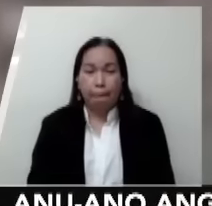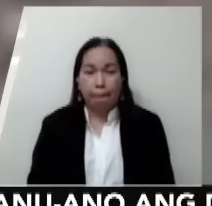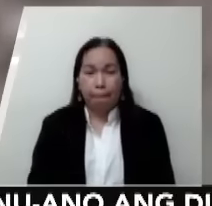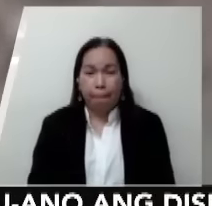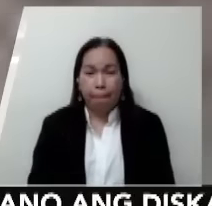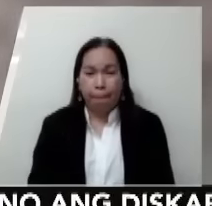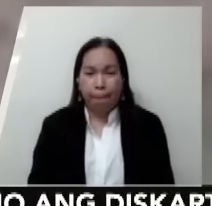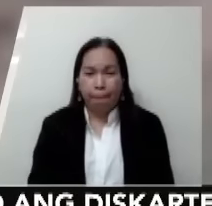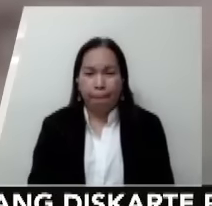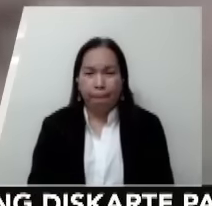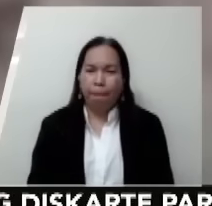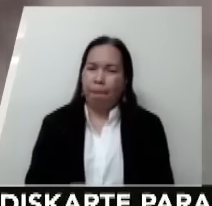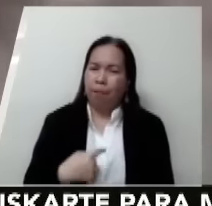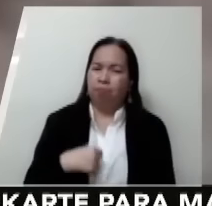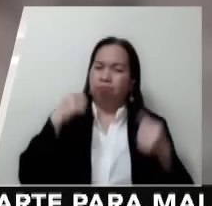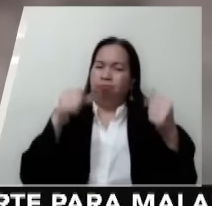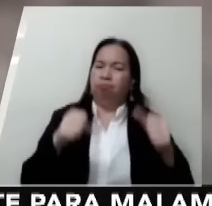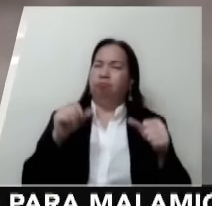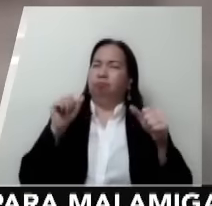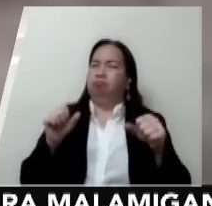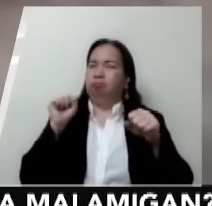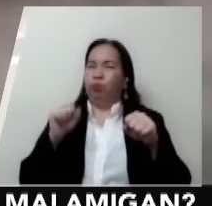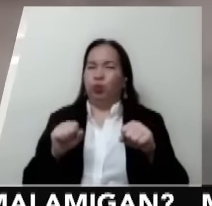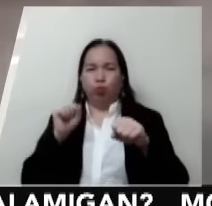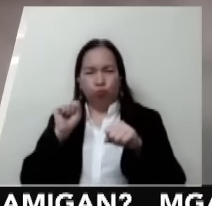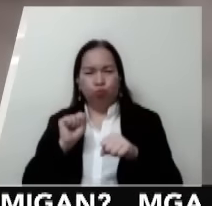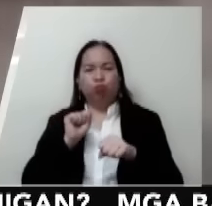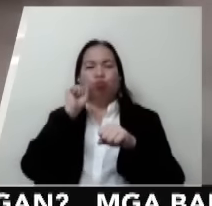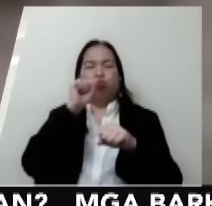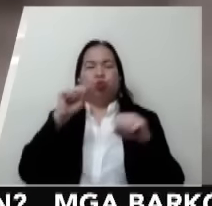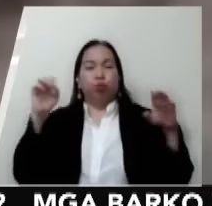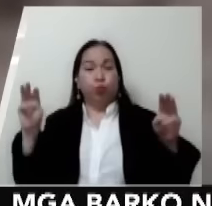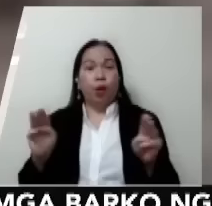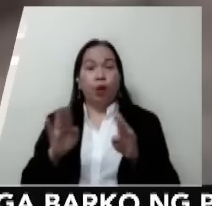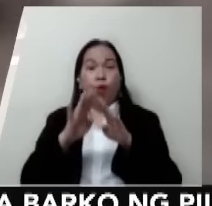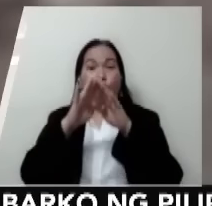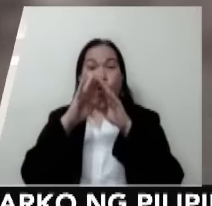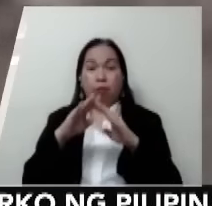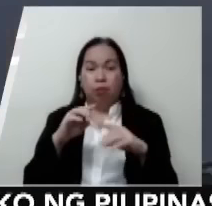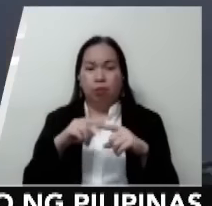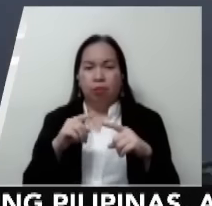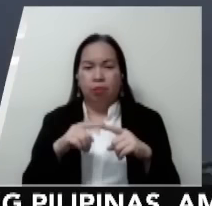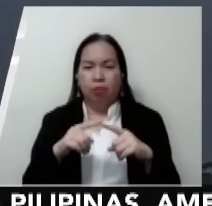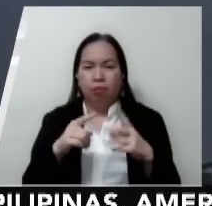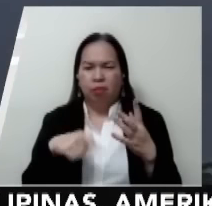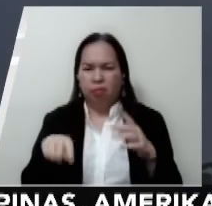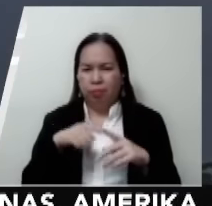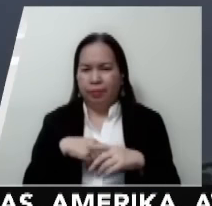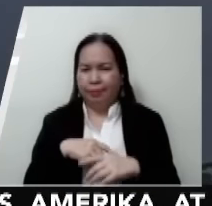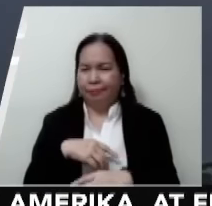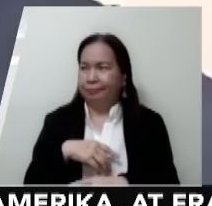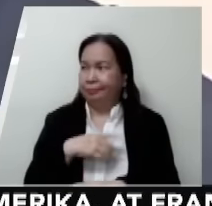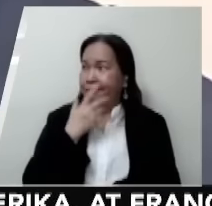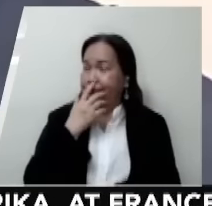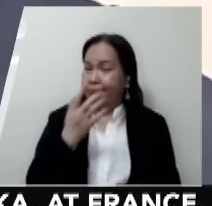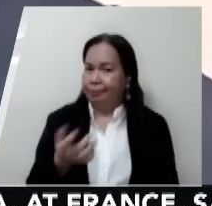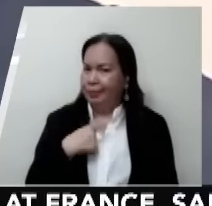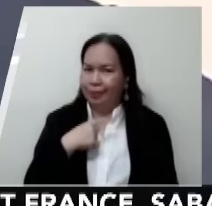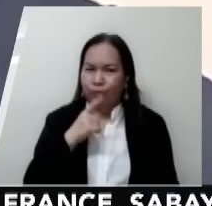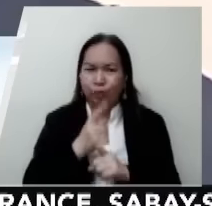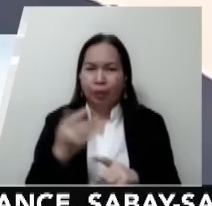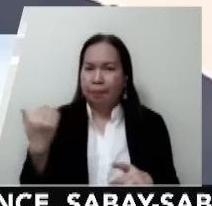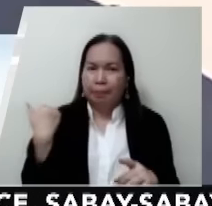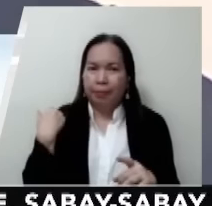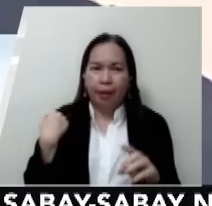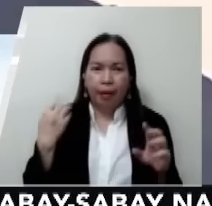Conquering Mayon ang ipinagmalaki sa vlog na ito na viral ngayon. Pero hindi nabilib ang marami lalo't bawal pa akyatin ang bulkan na nasa